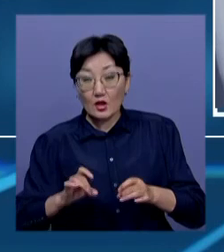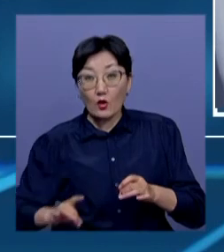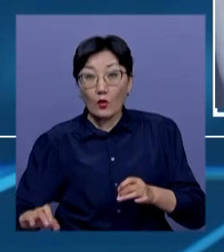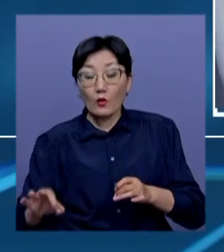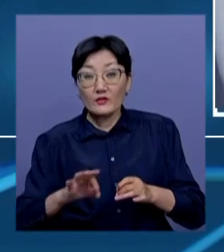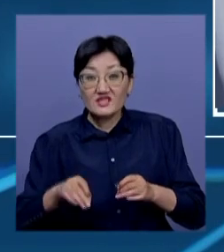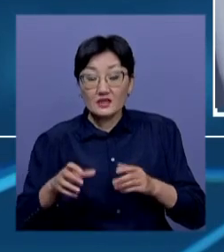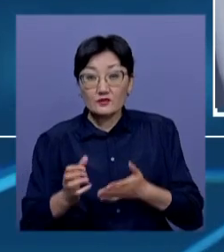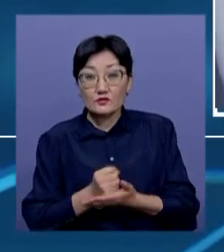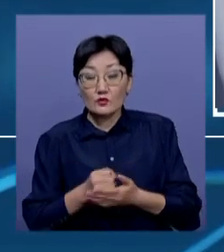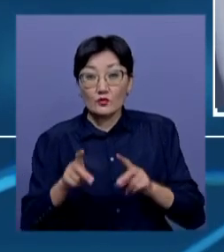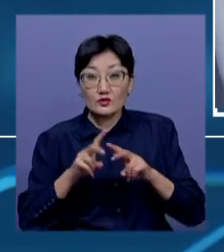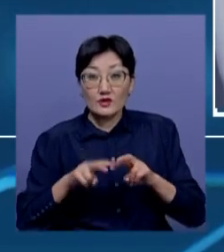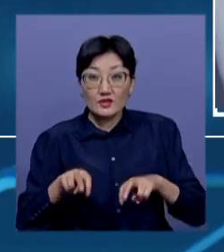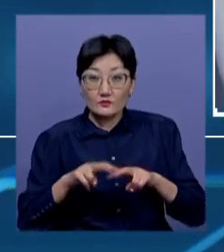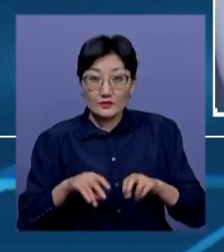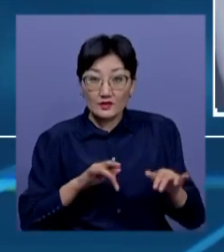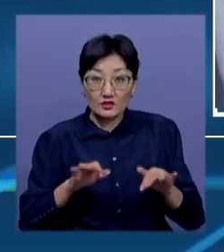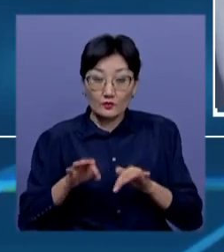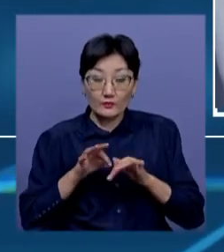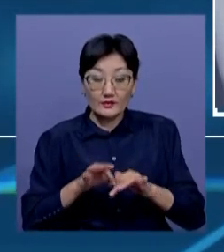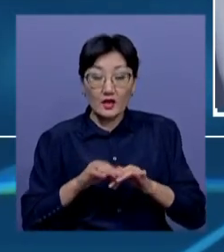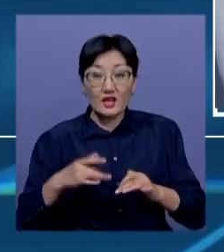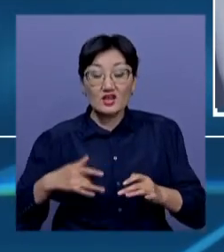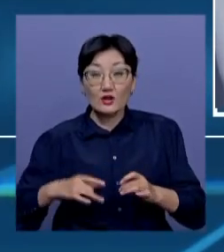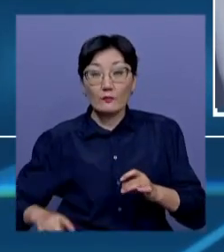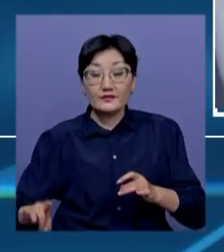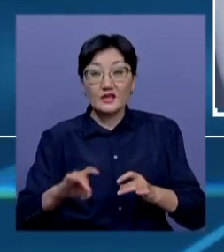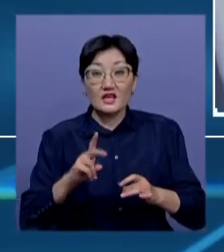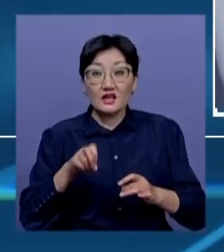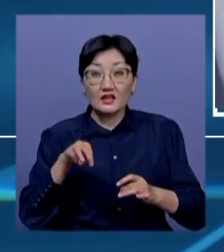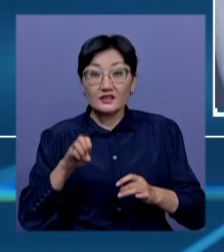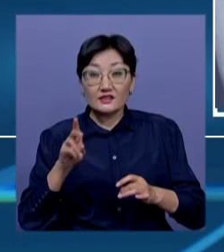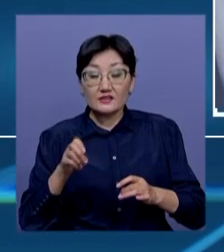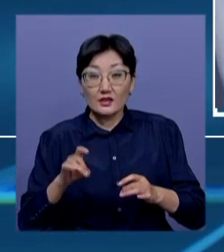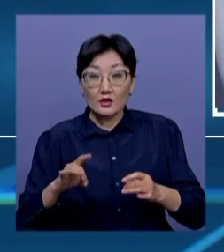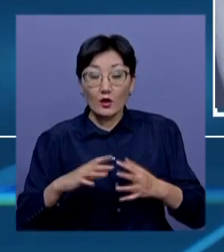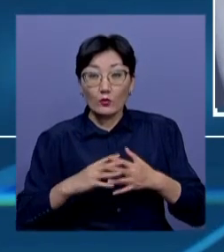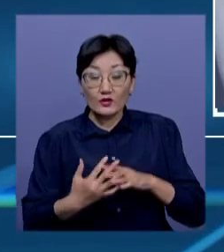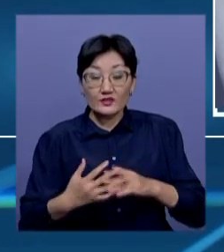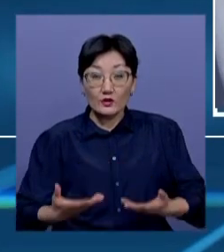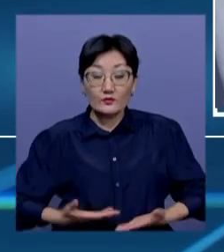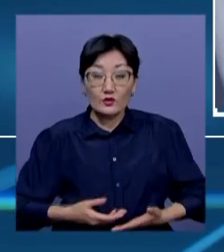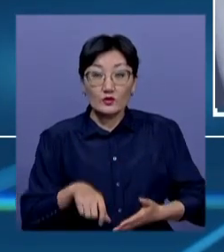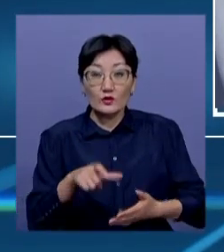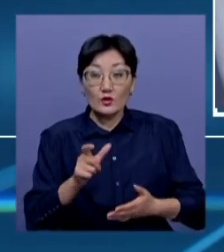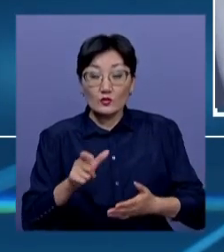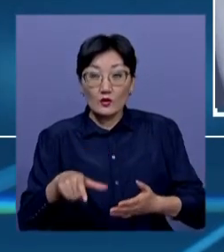табылды. Жедел іздестіру шаралары барысында Жамбыл ауданының Қаракестек ауылында тұратын Қытай Халық